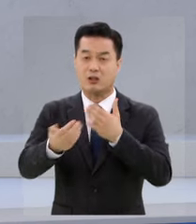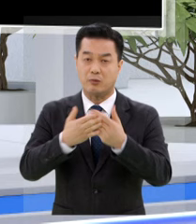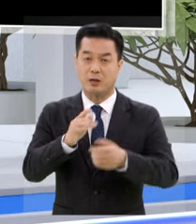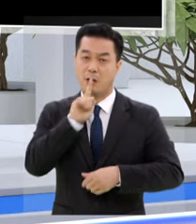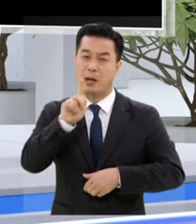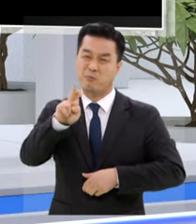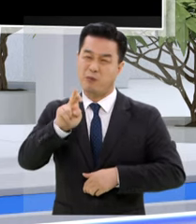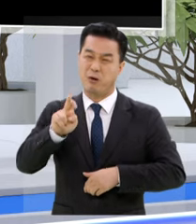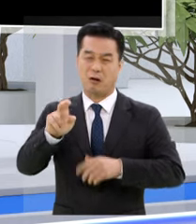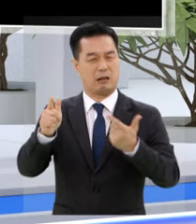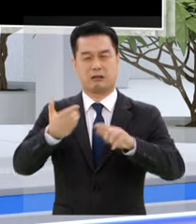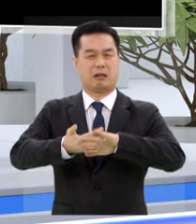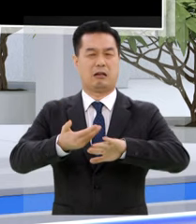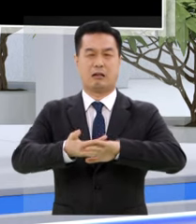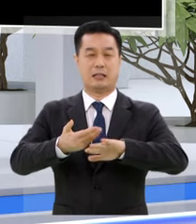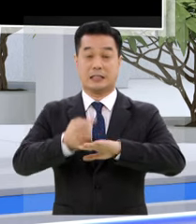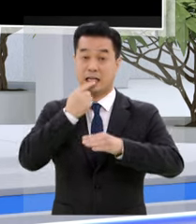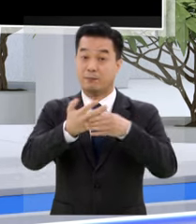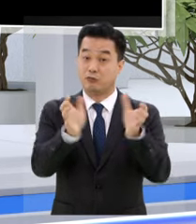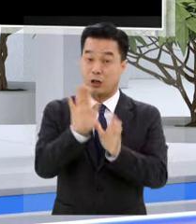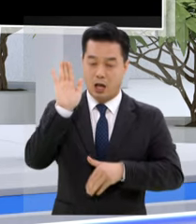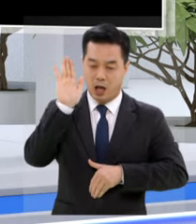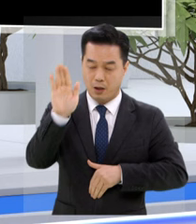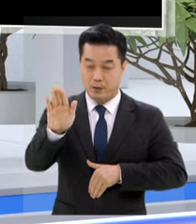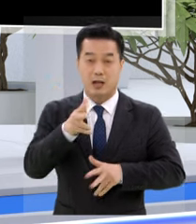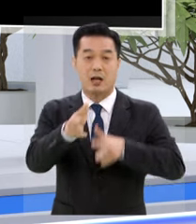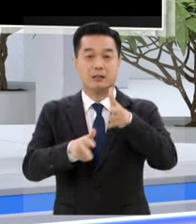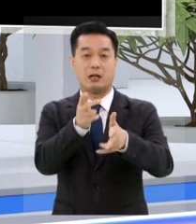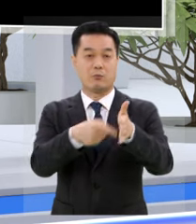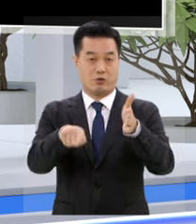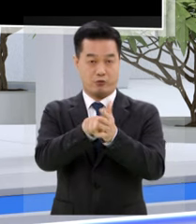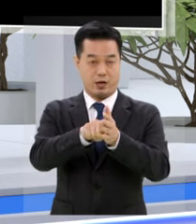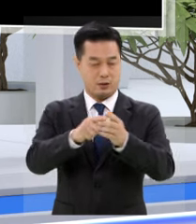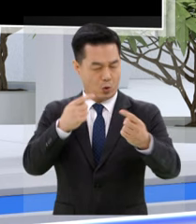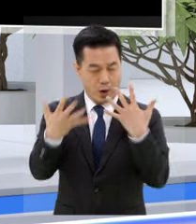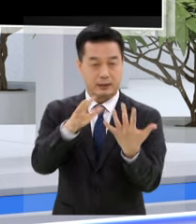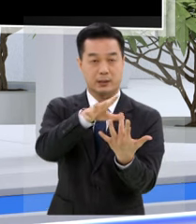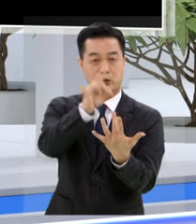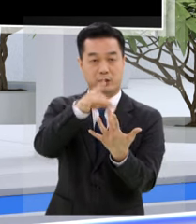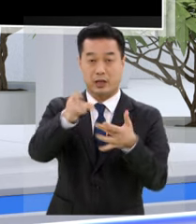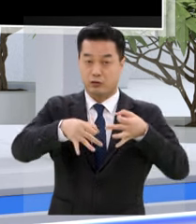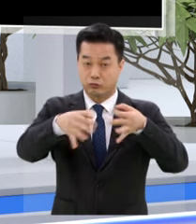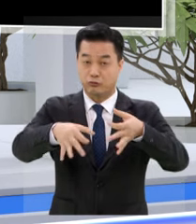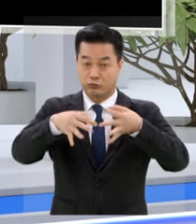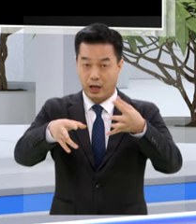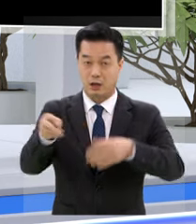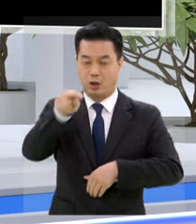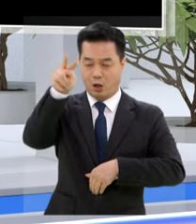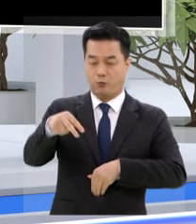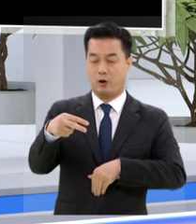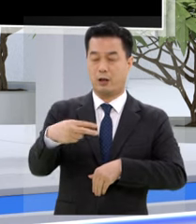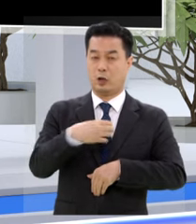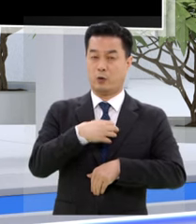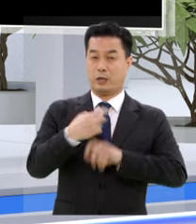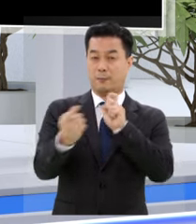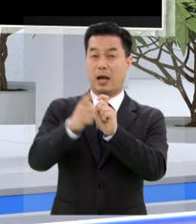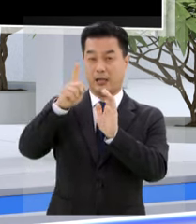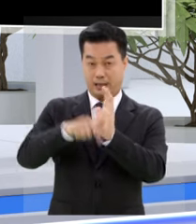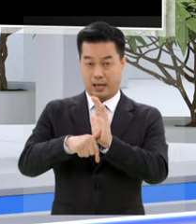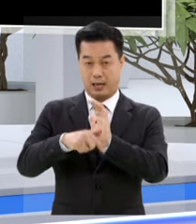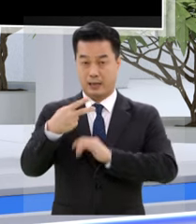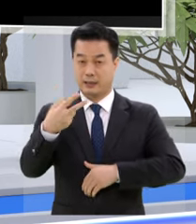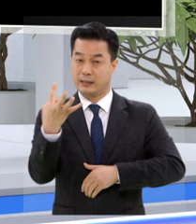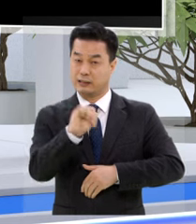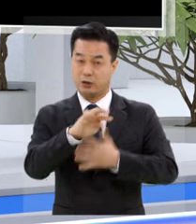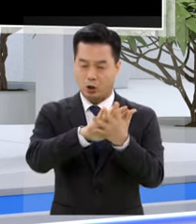않습니다 민주당의 미래 먹거리를 위한 과감한 선택과 투자는 외환위기 때 디지털 전환으로 이미